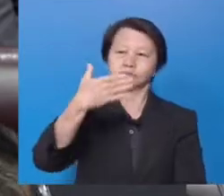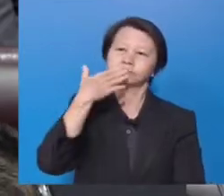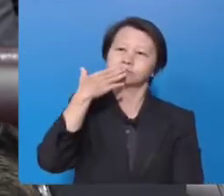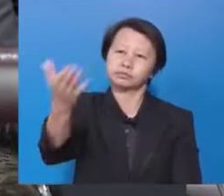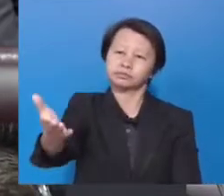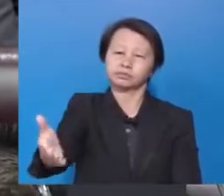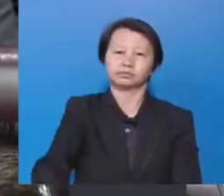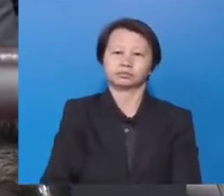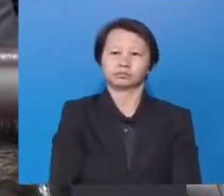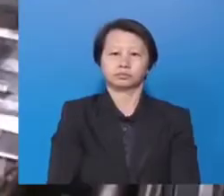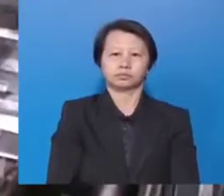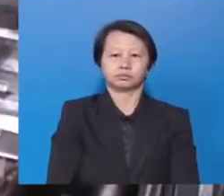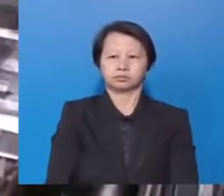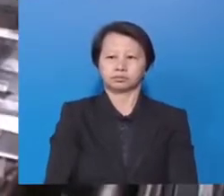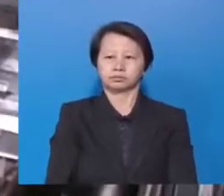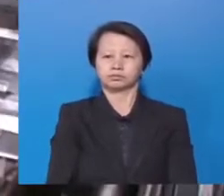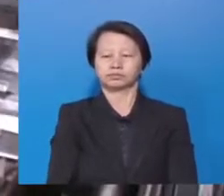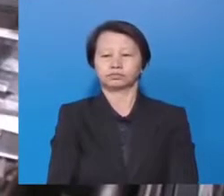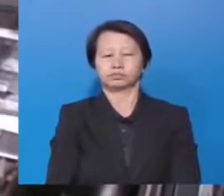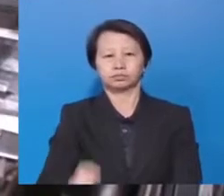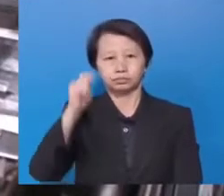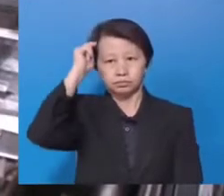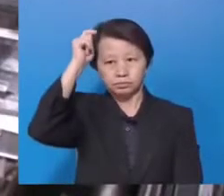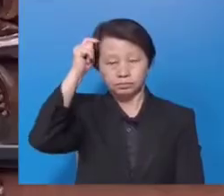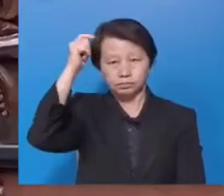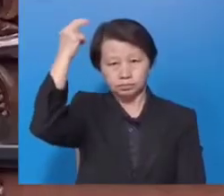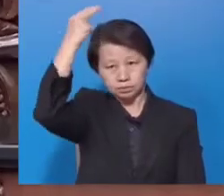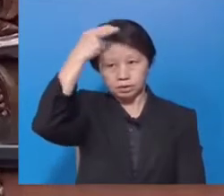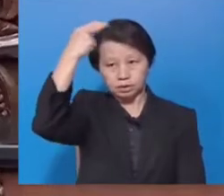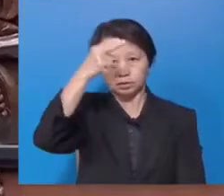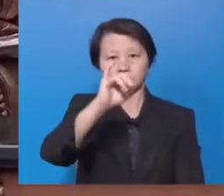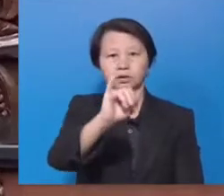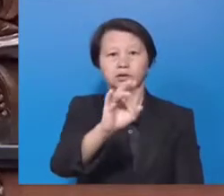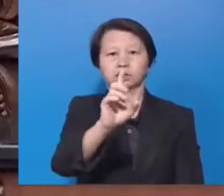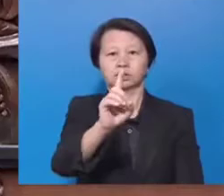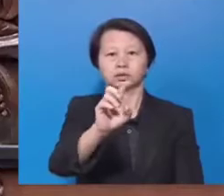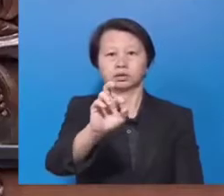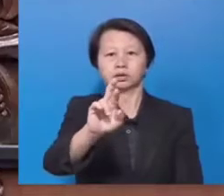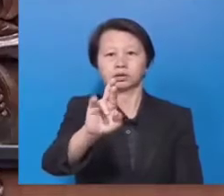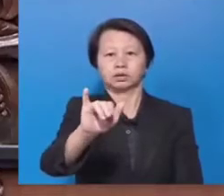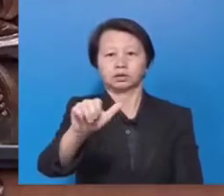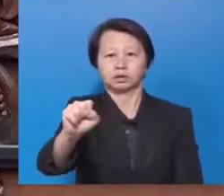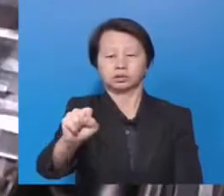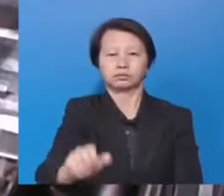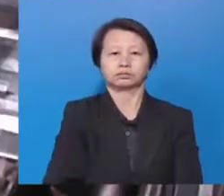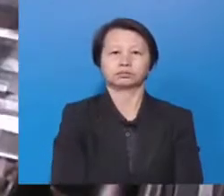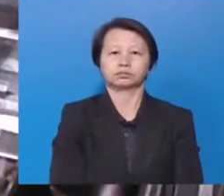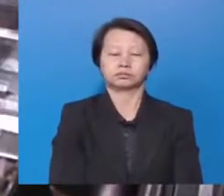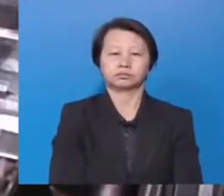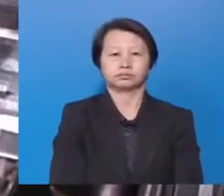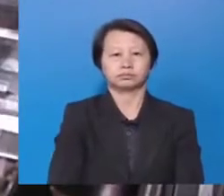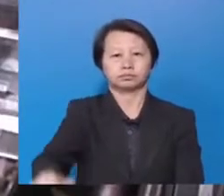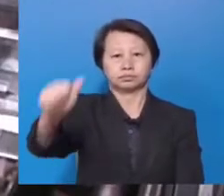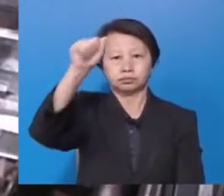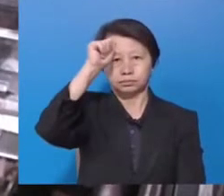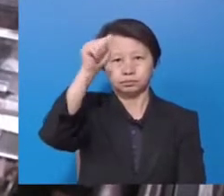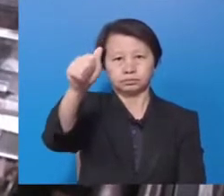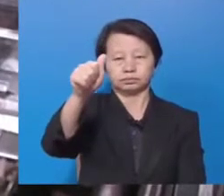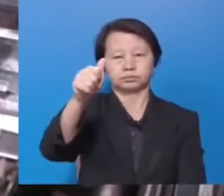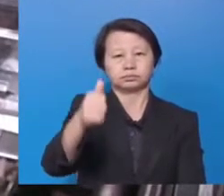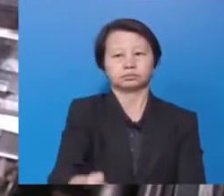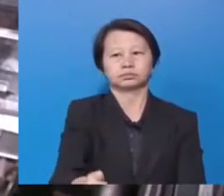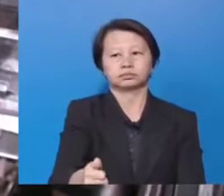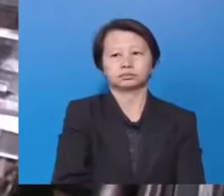tugas hebat Ambillah Tuan Haji Idris bin Ahmad Hai assalamualaikum warahmatullahi